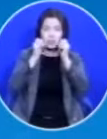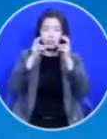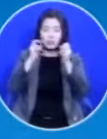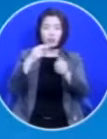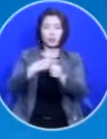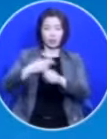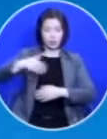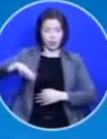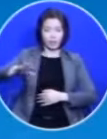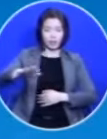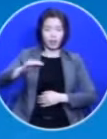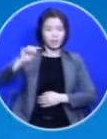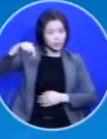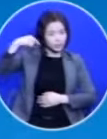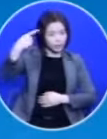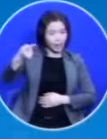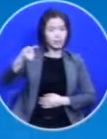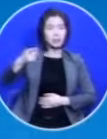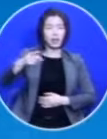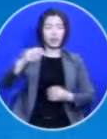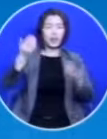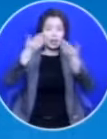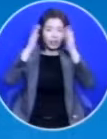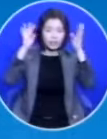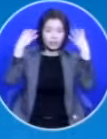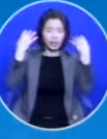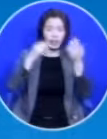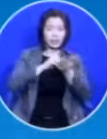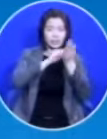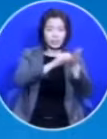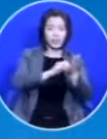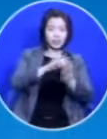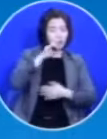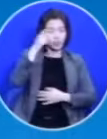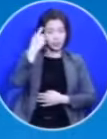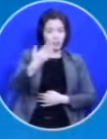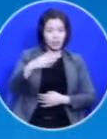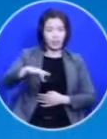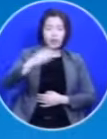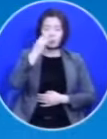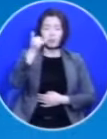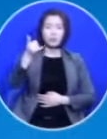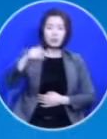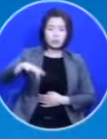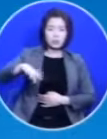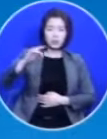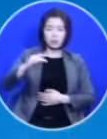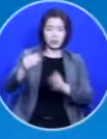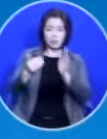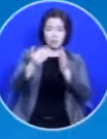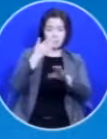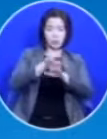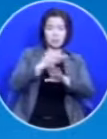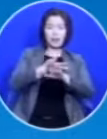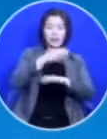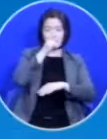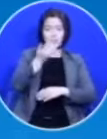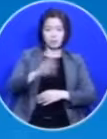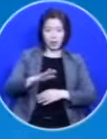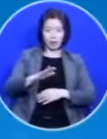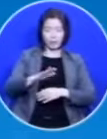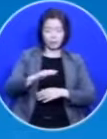제가 대학을 가면 안 될까요 부모님은 처음에 반대했지만 하도 간곡하게 부탁을 하니 허락을